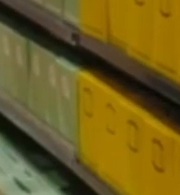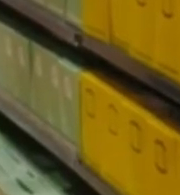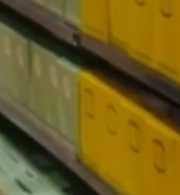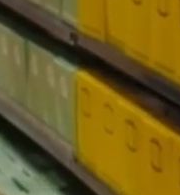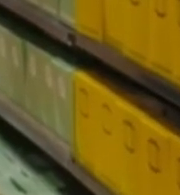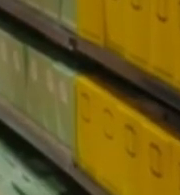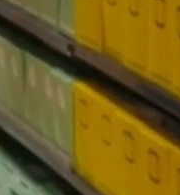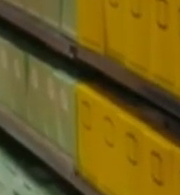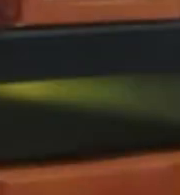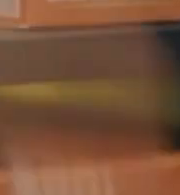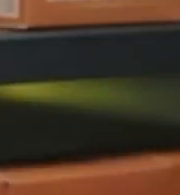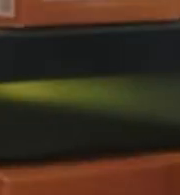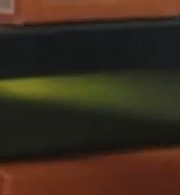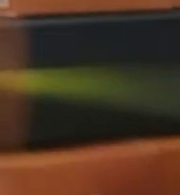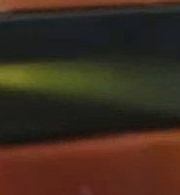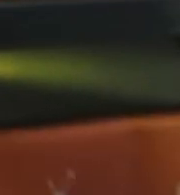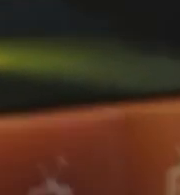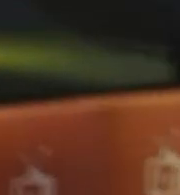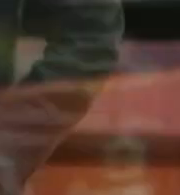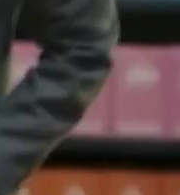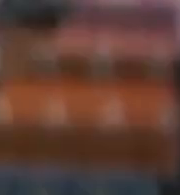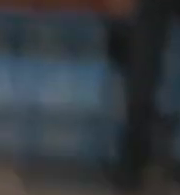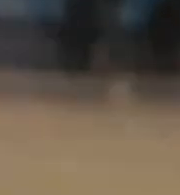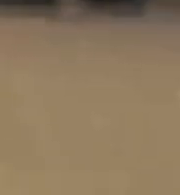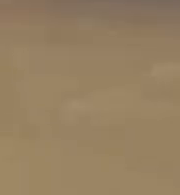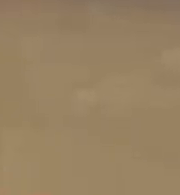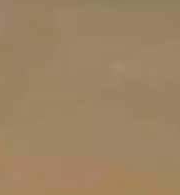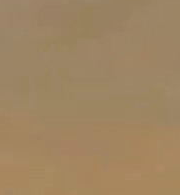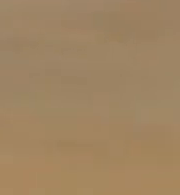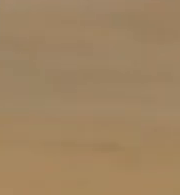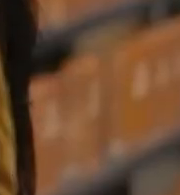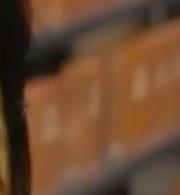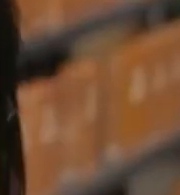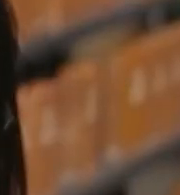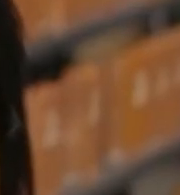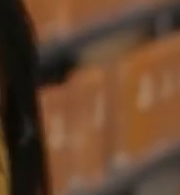ინფორმაცია, ისევე როგორც სხვა პროდუქტი, შეიძლება იყოს